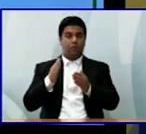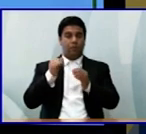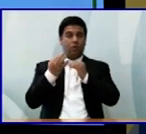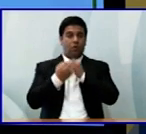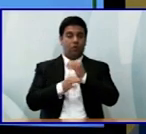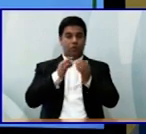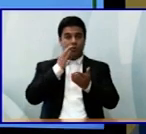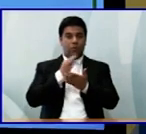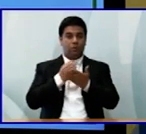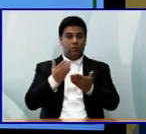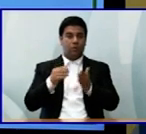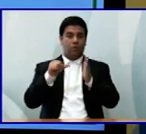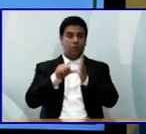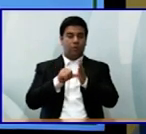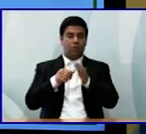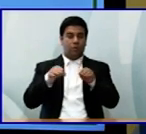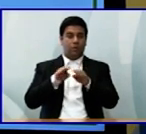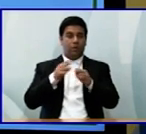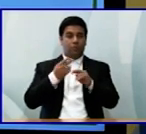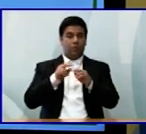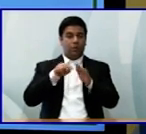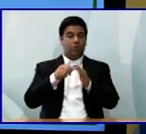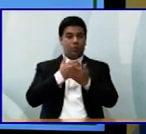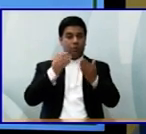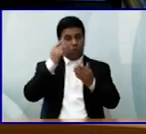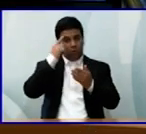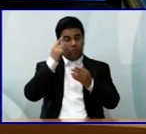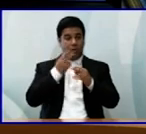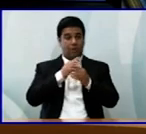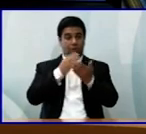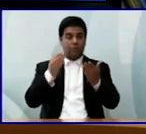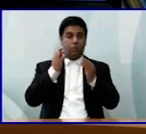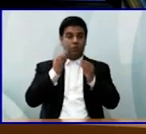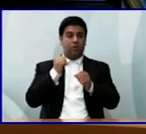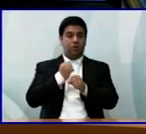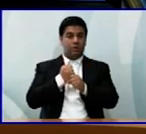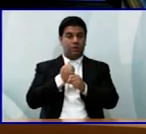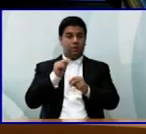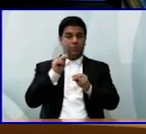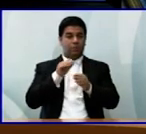oxirgi javobimiz 6 ga teng. O'ylaymanki, hammangiz to'g'ri ishladingiz.